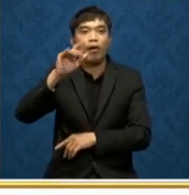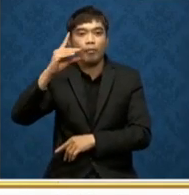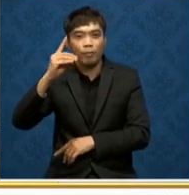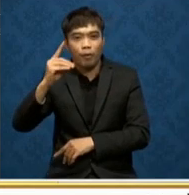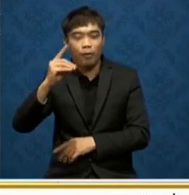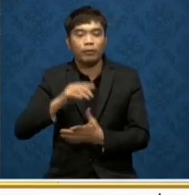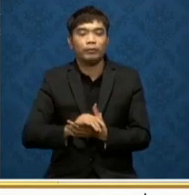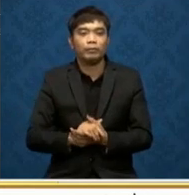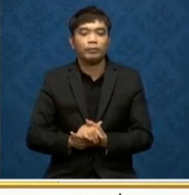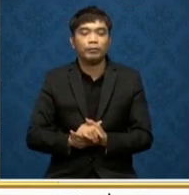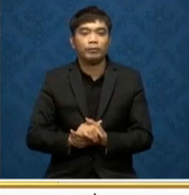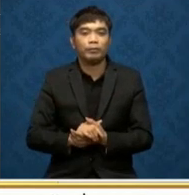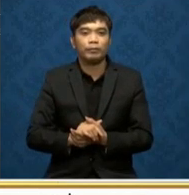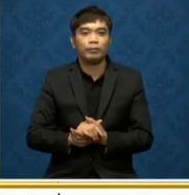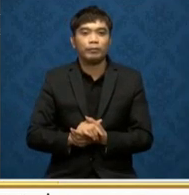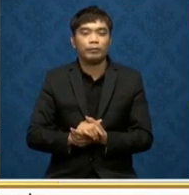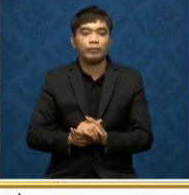ดี